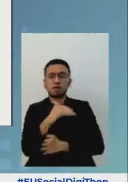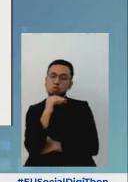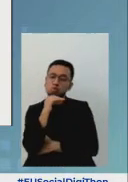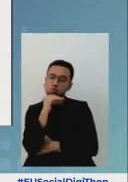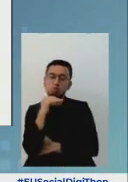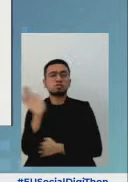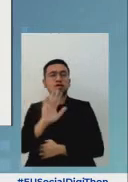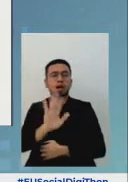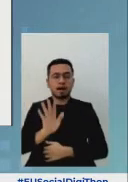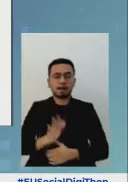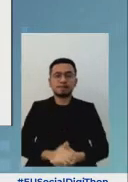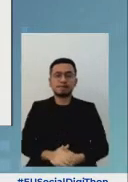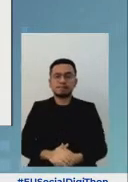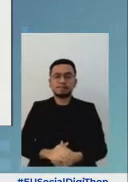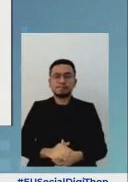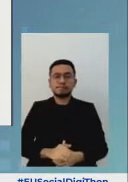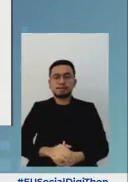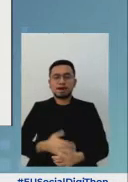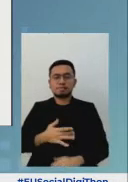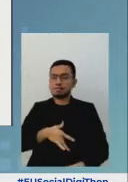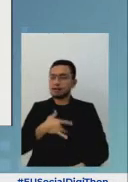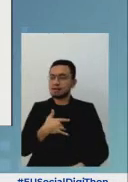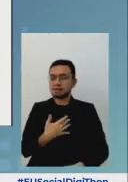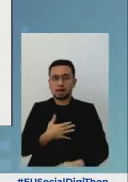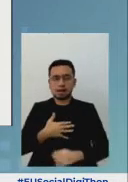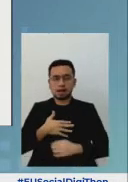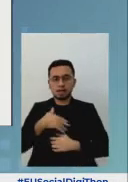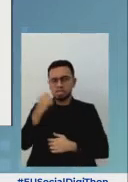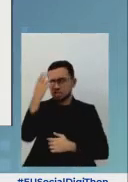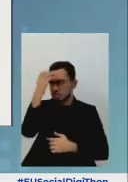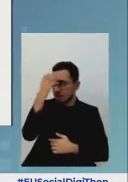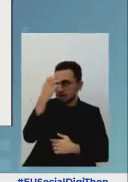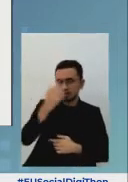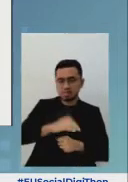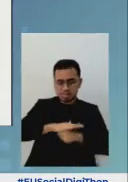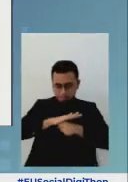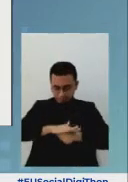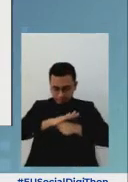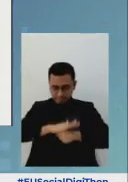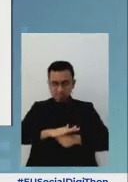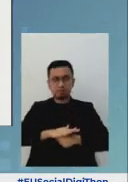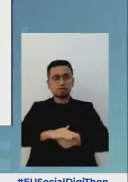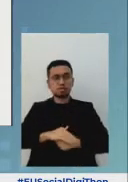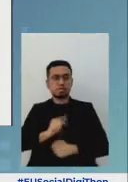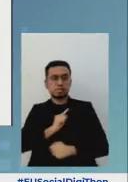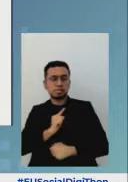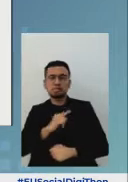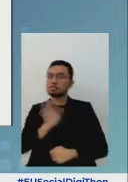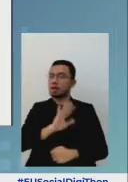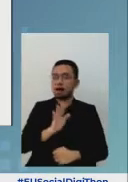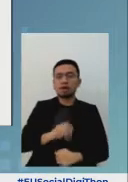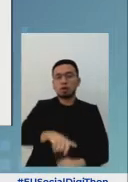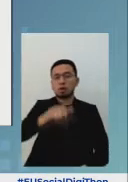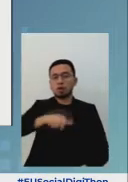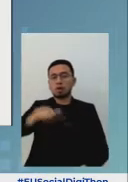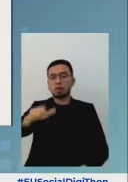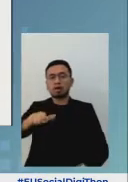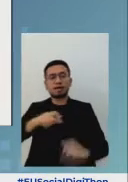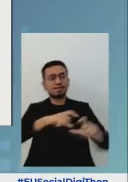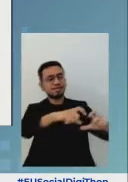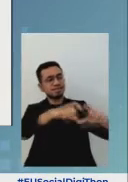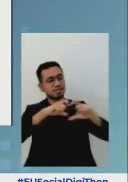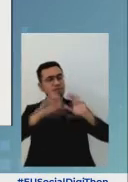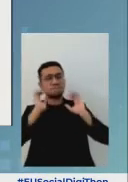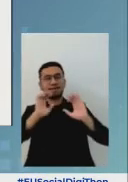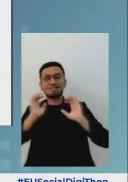kalian stres, depresi sendirian karena banyak yang mencintai kalian, ya. Guru, orang tua itu layak untuk membantu